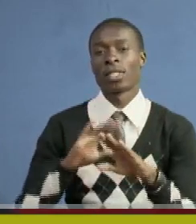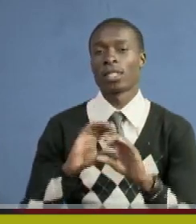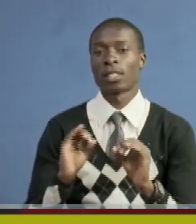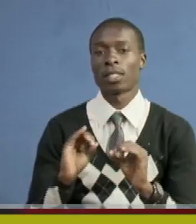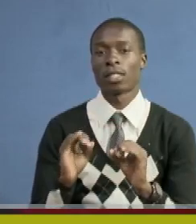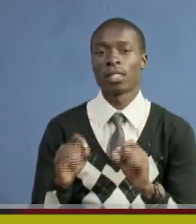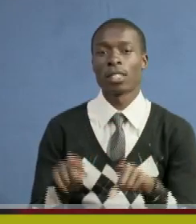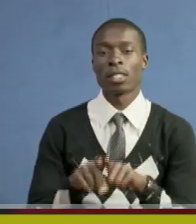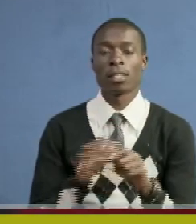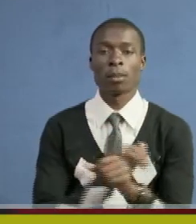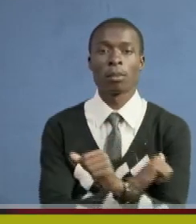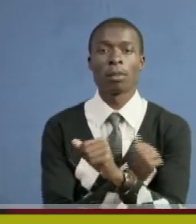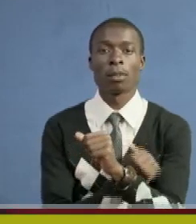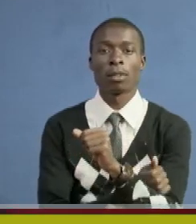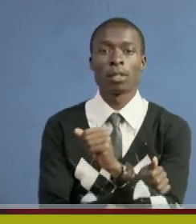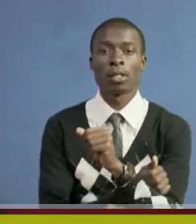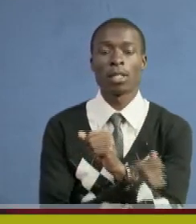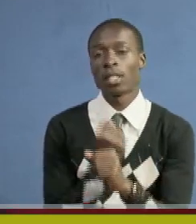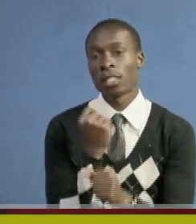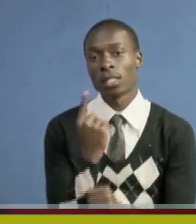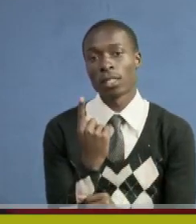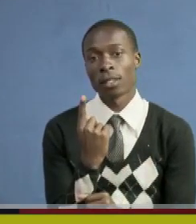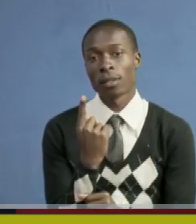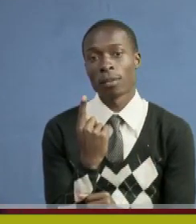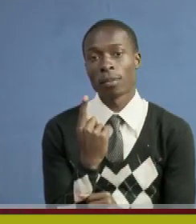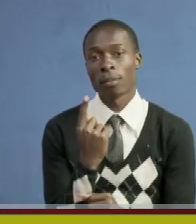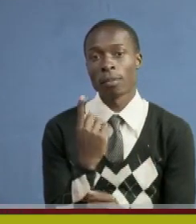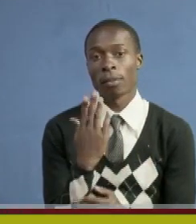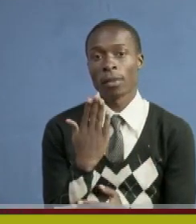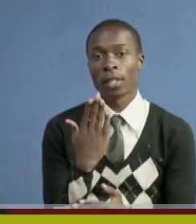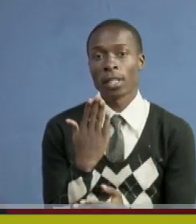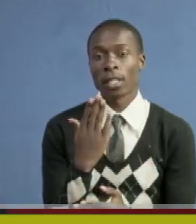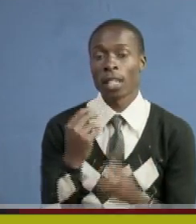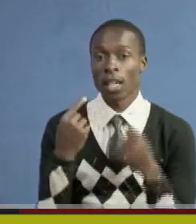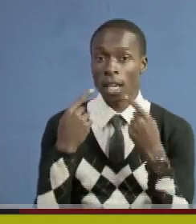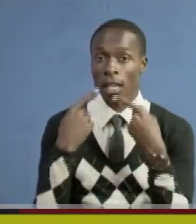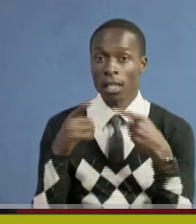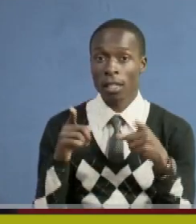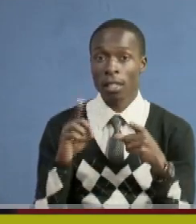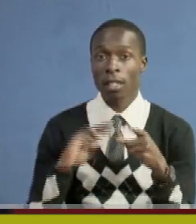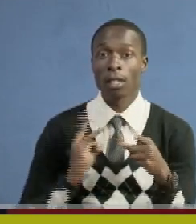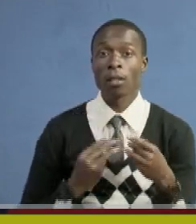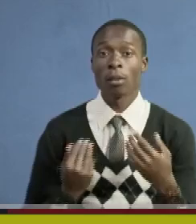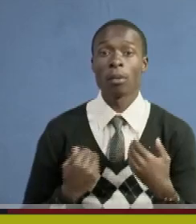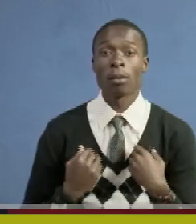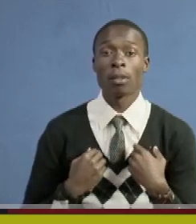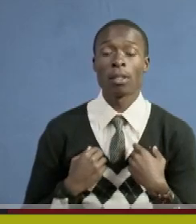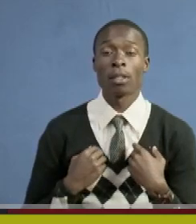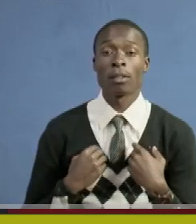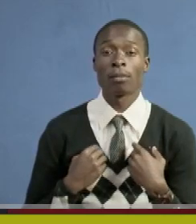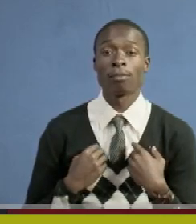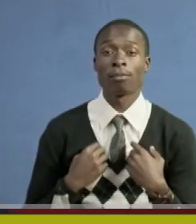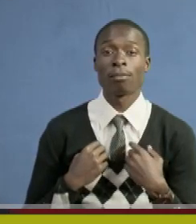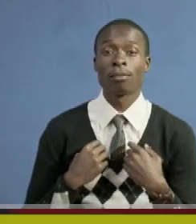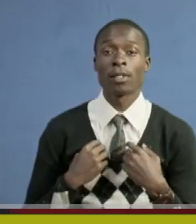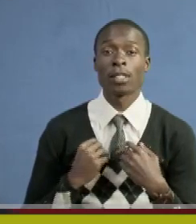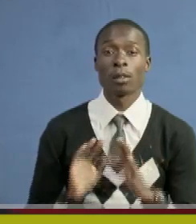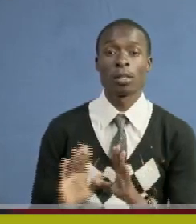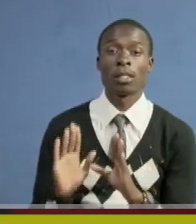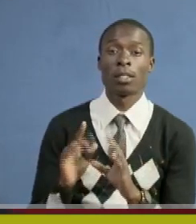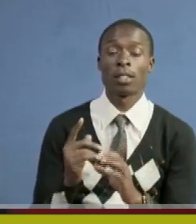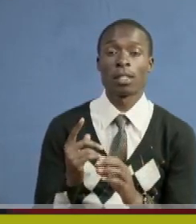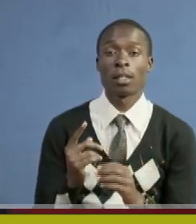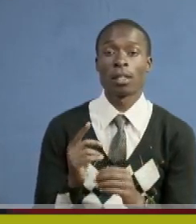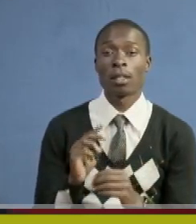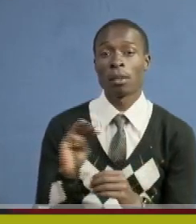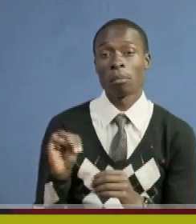with the authority now, I will be able to say, make announcement that we have to condemn these number